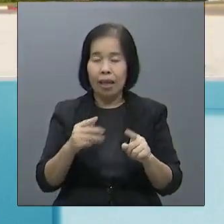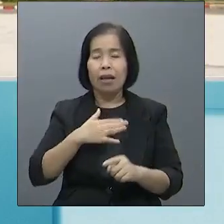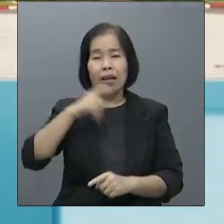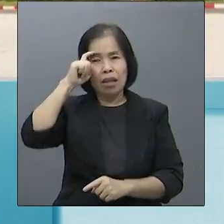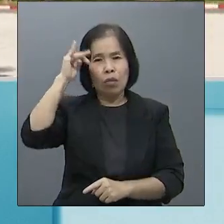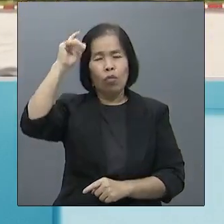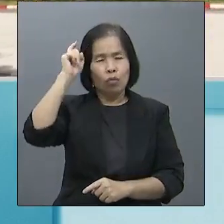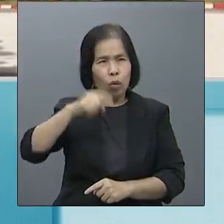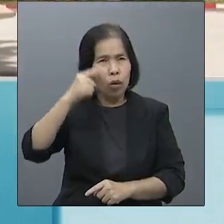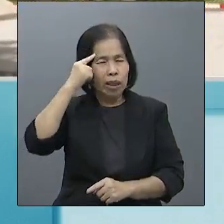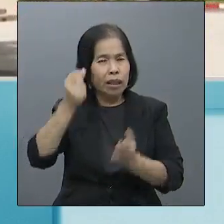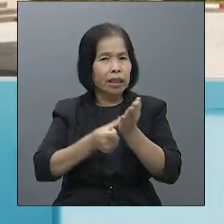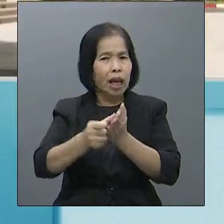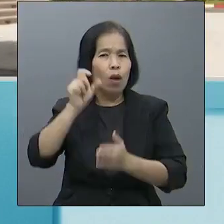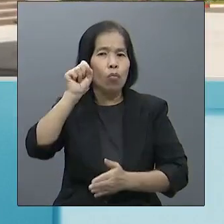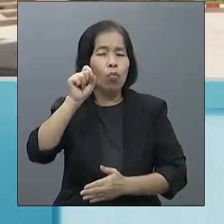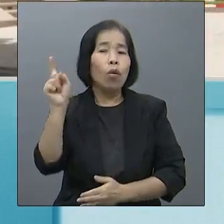นำมาปดฝุนอย่เร่งดวนกคือ